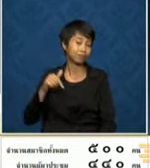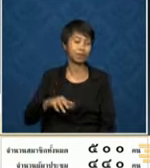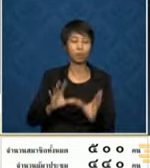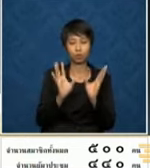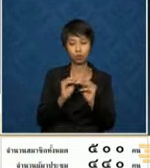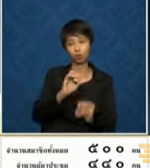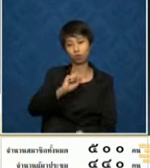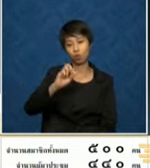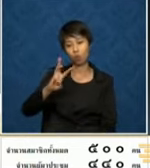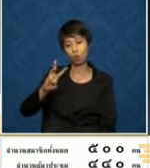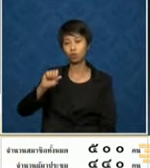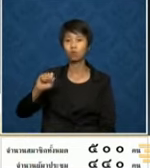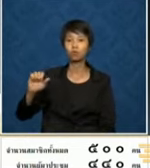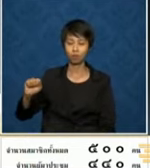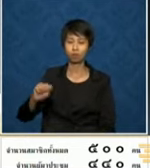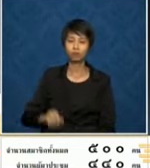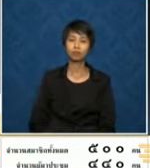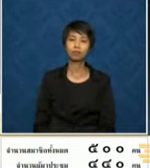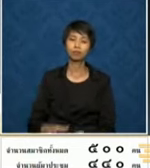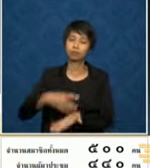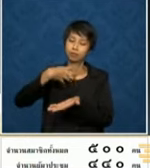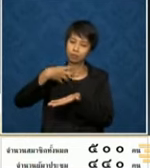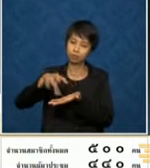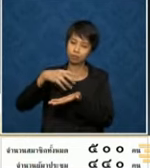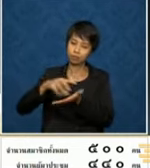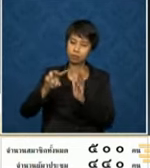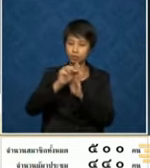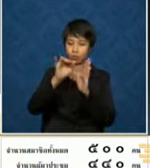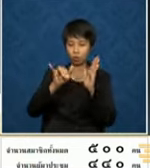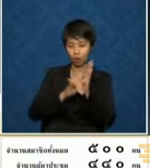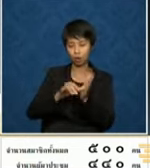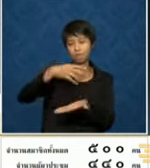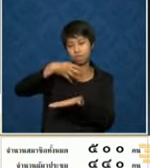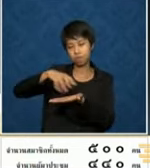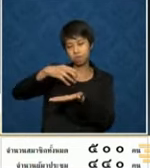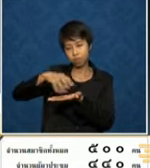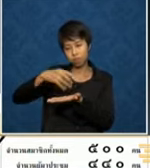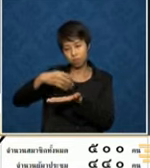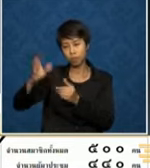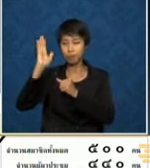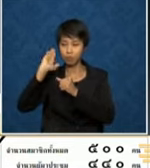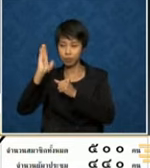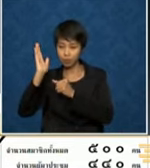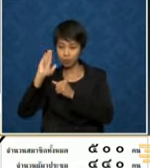ผู้แทนราษฎรได้แถลงนโยบายนะครับให้สภา